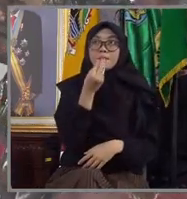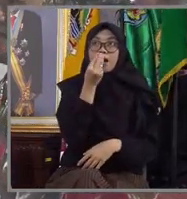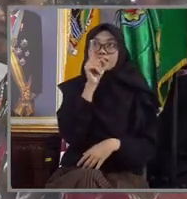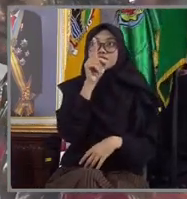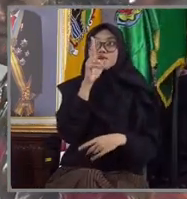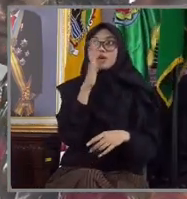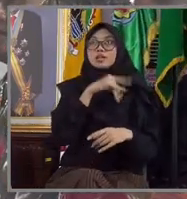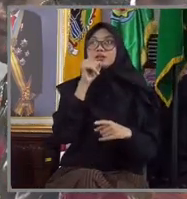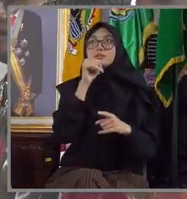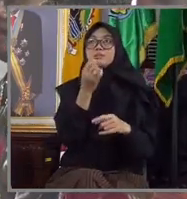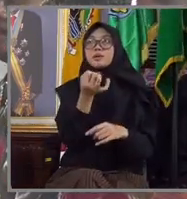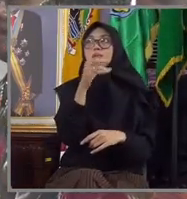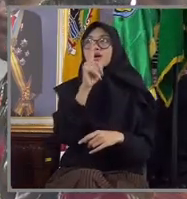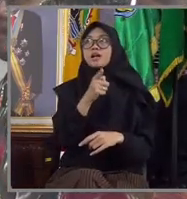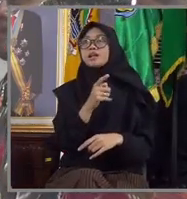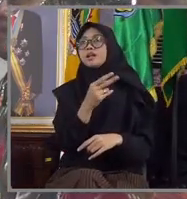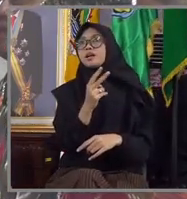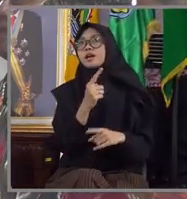kali